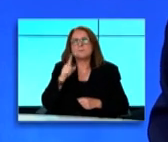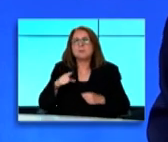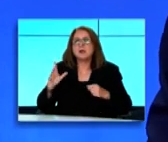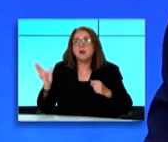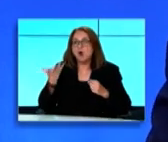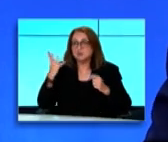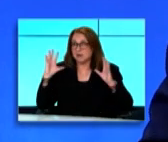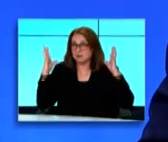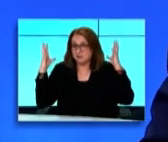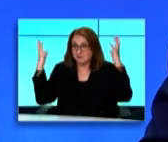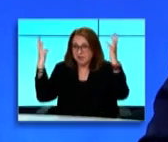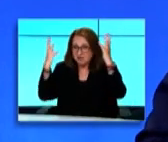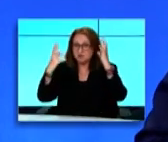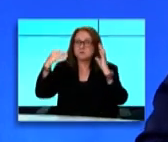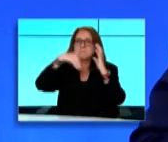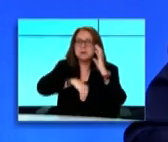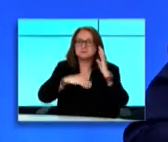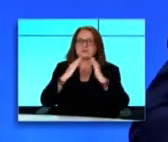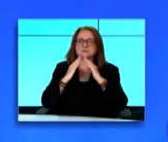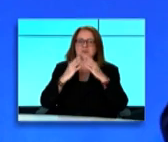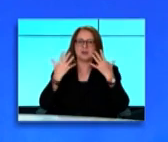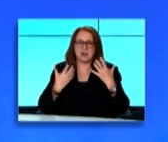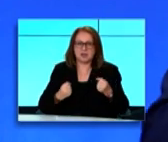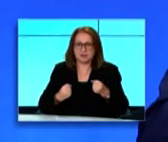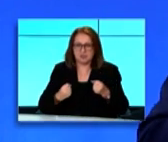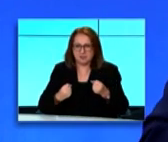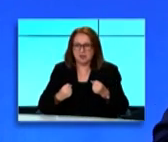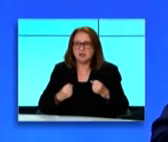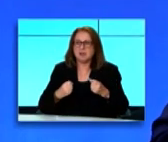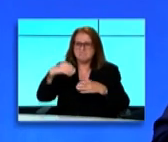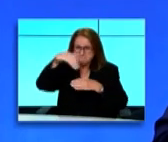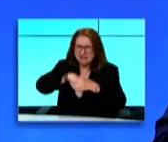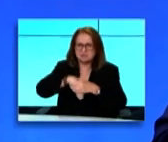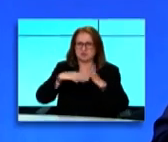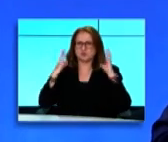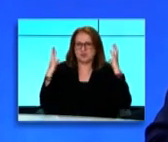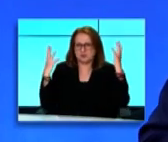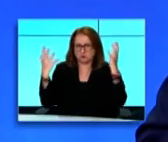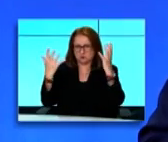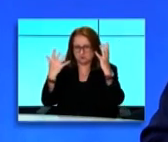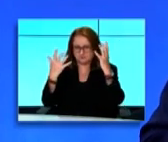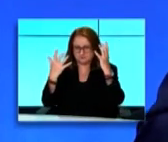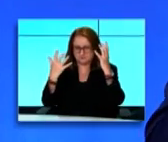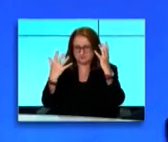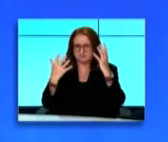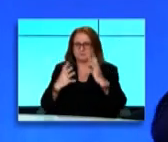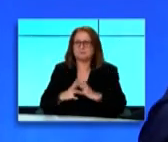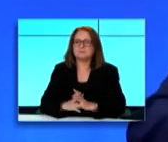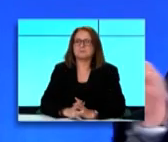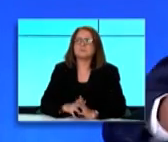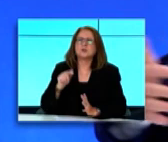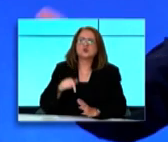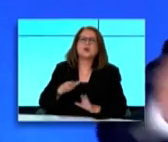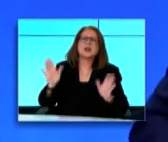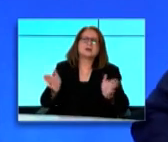και του δομημένου περιβάλλοντος. Αναφέρθηκα και αυτό πριν από λίγο. Εκεί δηλαδή που έχουμε οικισμούς που ουσιαστικά έχουν μπει για διάφορους λόγους,